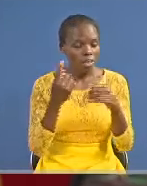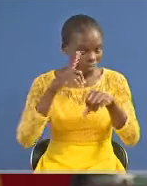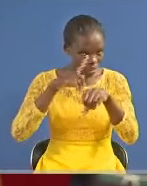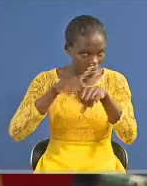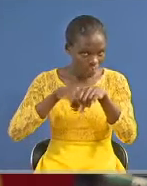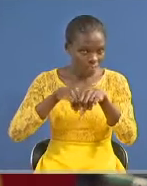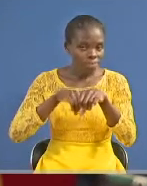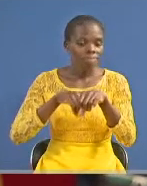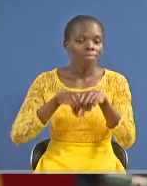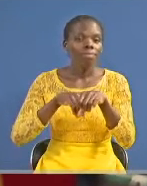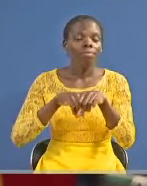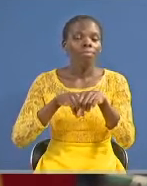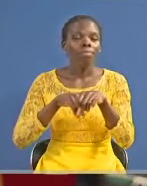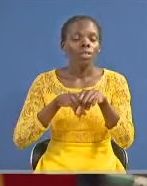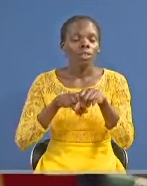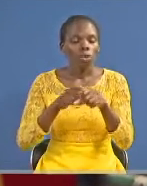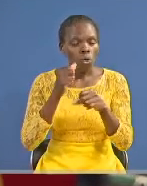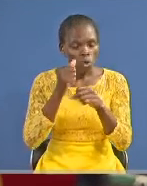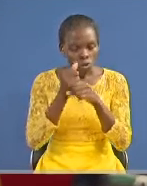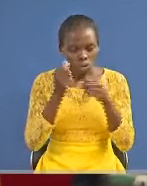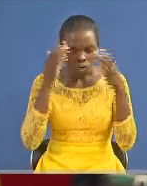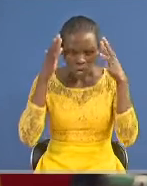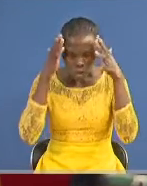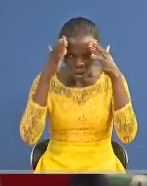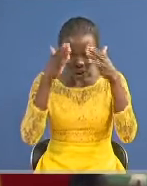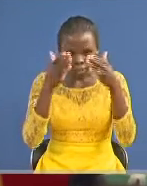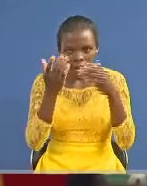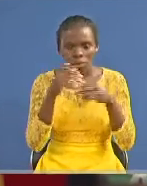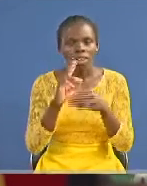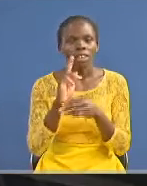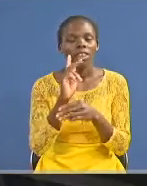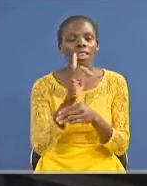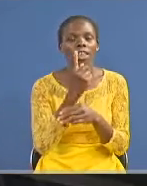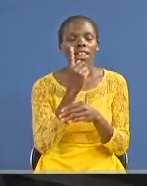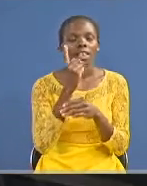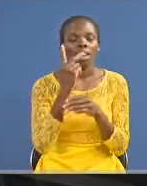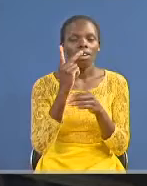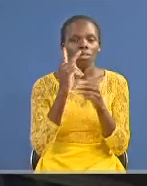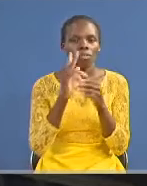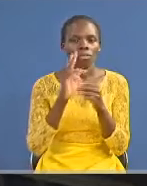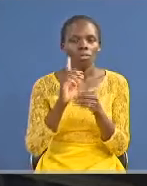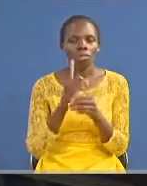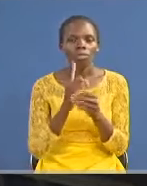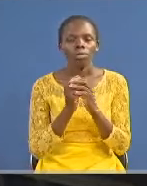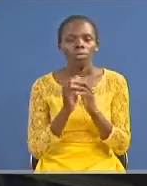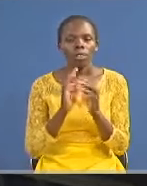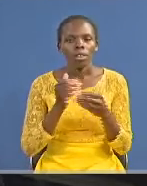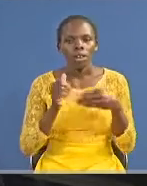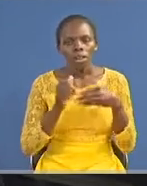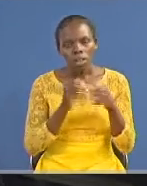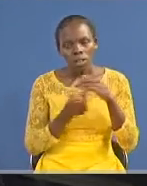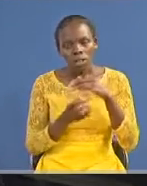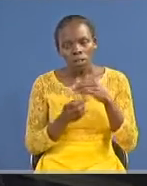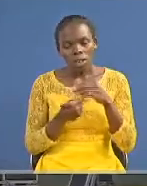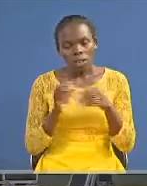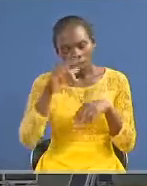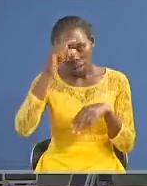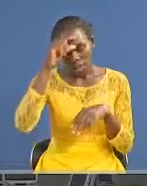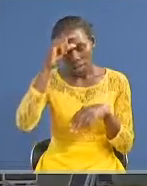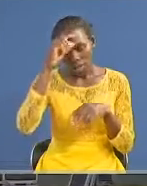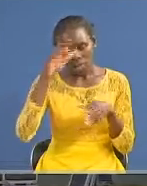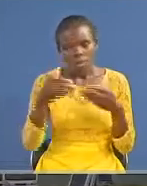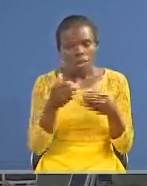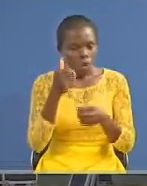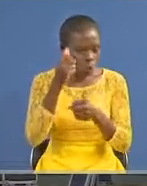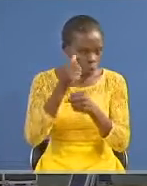time to recommit ourselves and put Kenya first. Kadhalika, Rais Kenyatta alielezea wito wa serikali kubuni